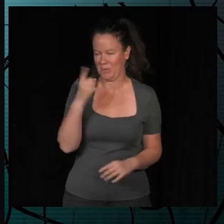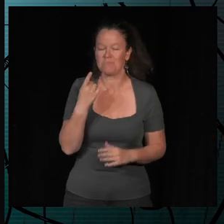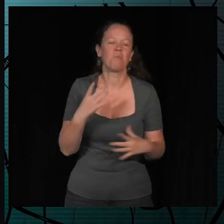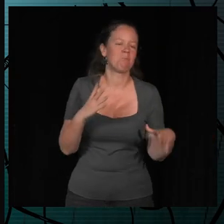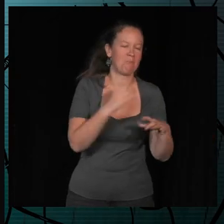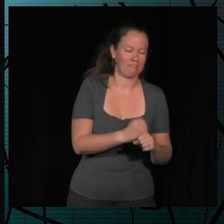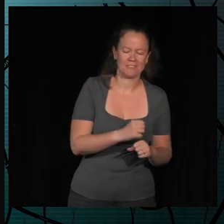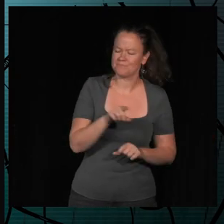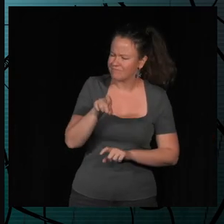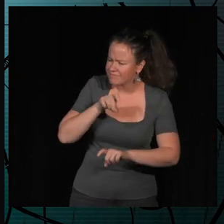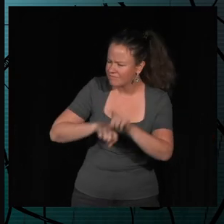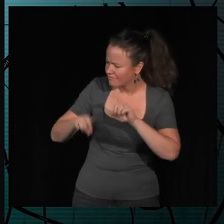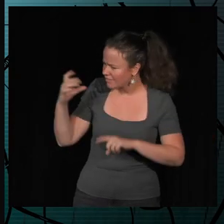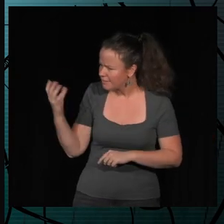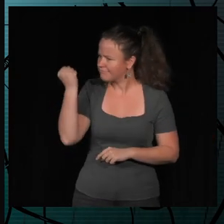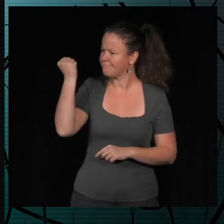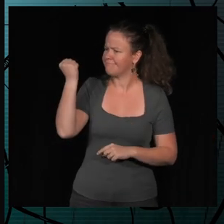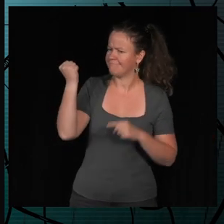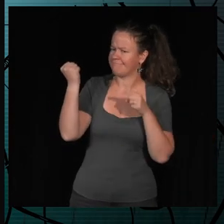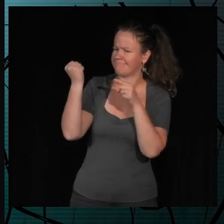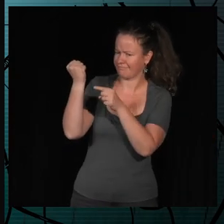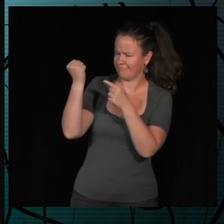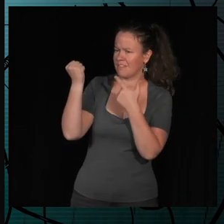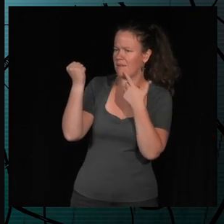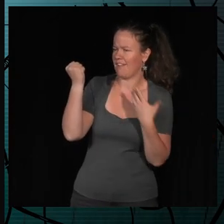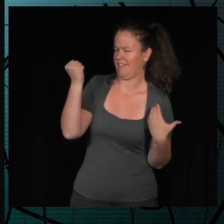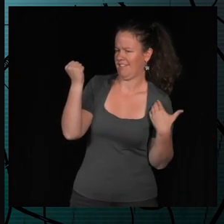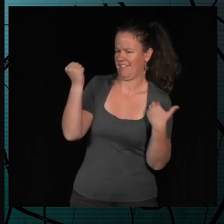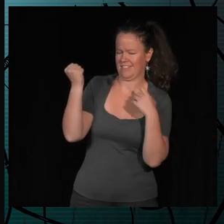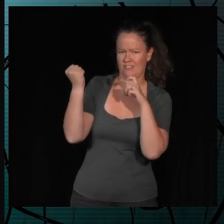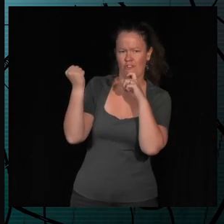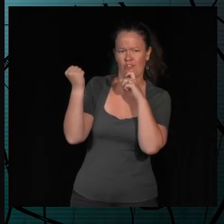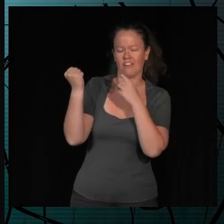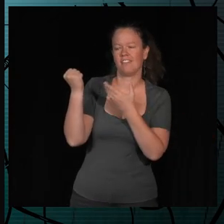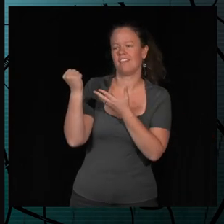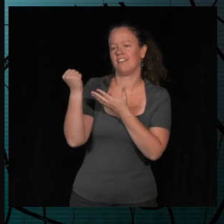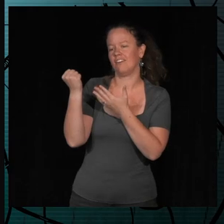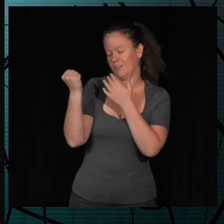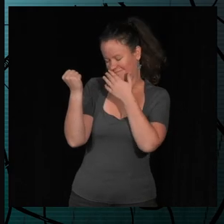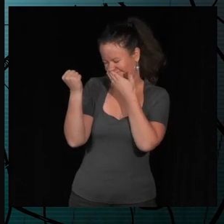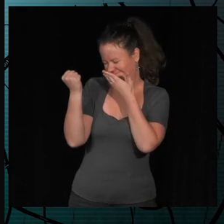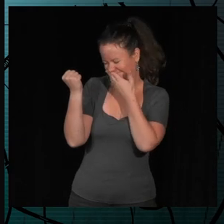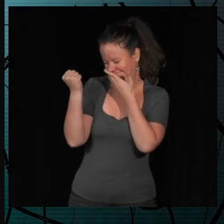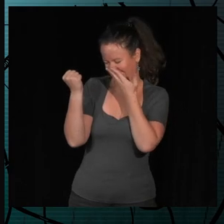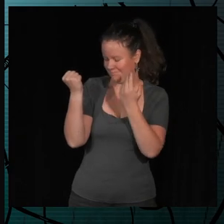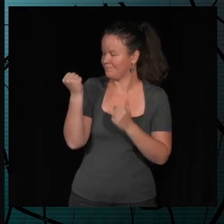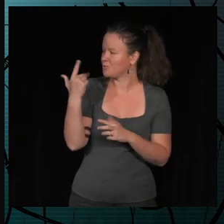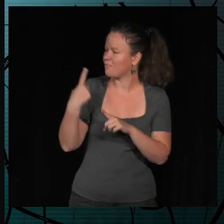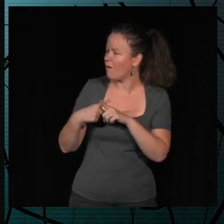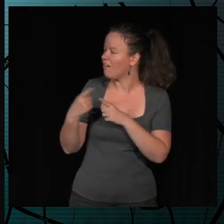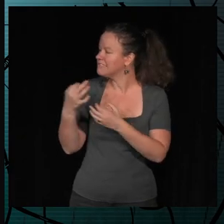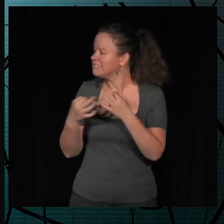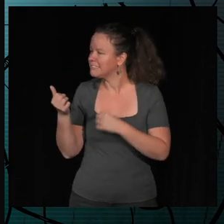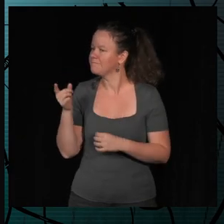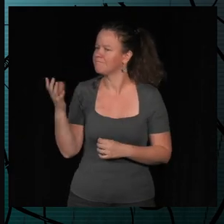sur une petite partition que vous avez évoqué à plusieurs reprises les uns et les